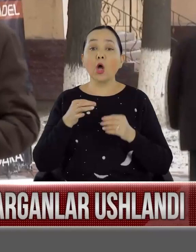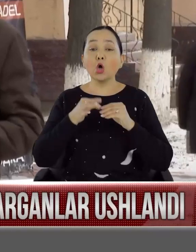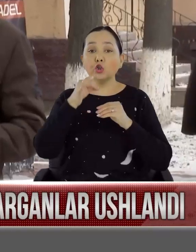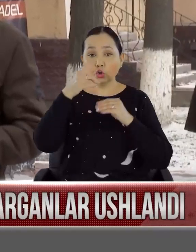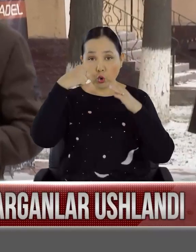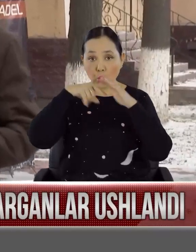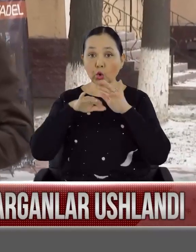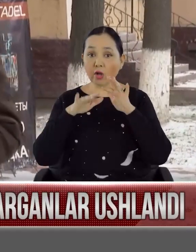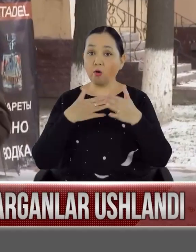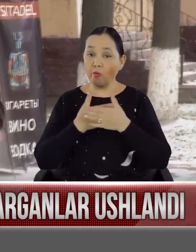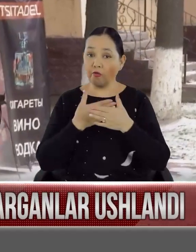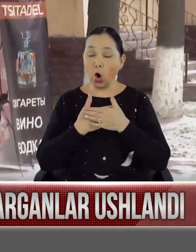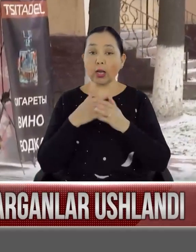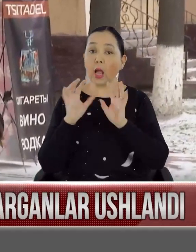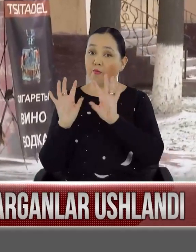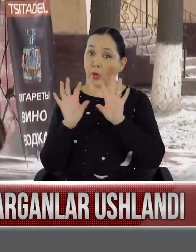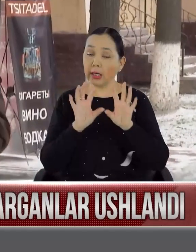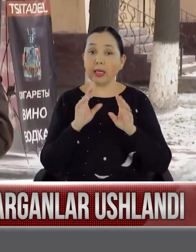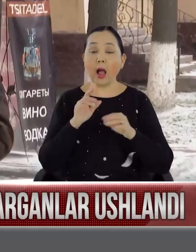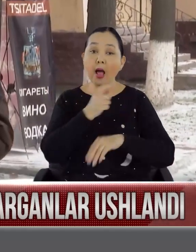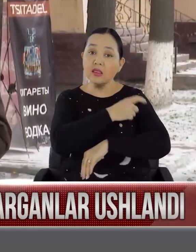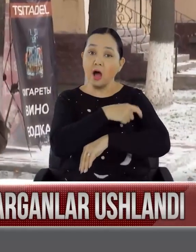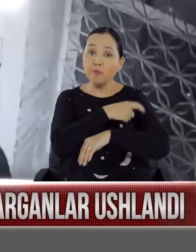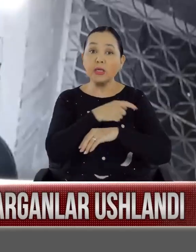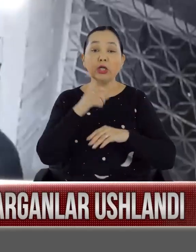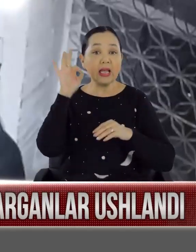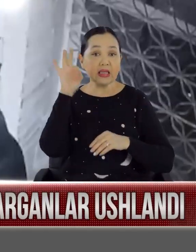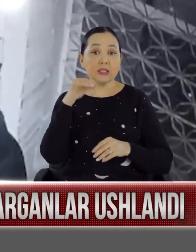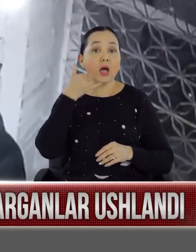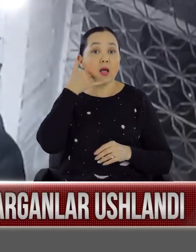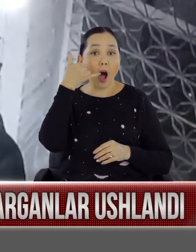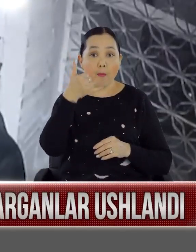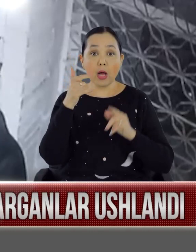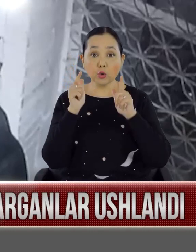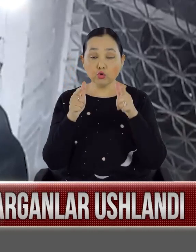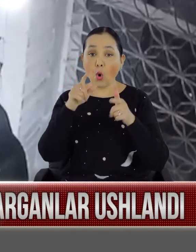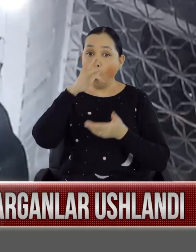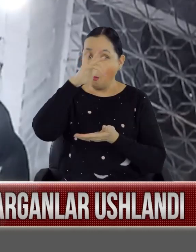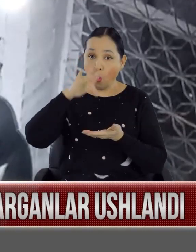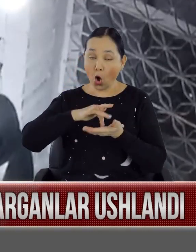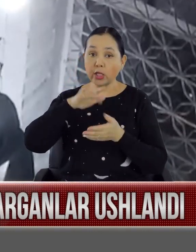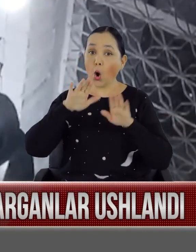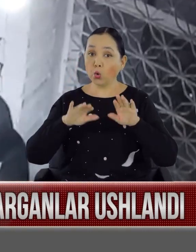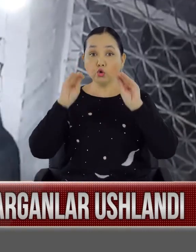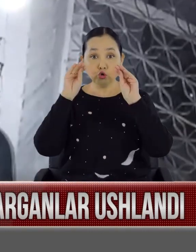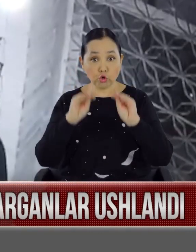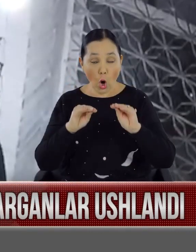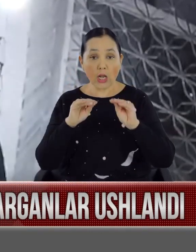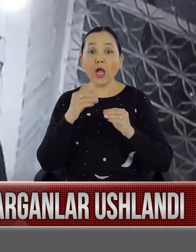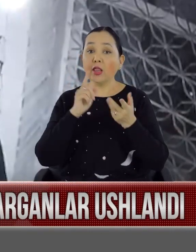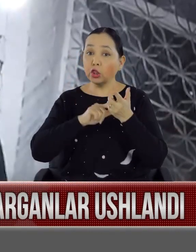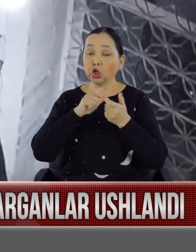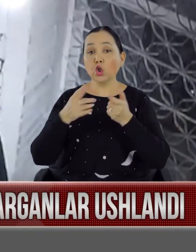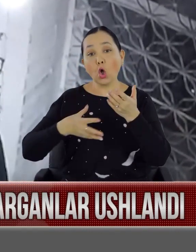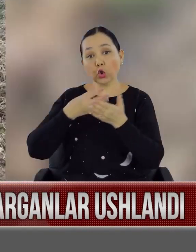Ichki ishlar organlari faoliyatini muvofiqlashtirish boshqarmasi navbatchilik qismiga tezkor xabar kelib tushdi. Unda poytaxt hududiga joylashtirilgan bir